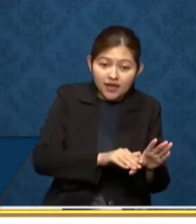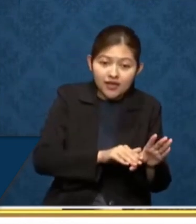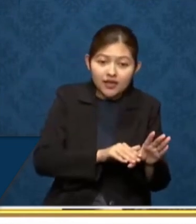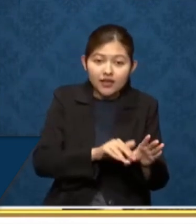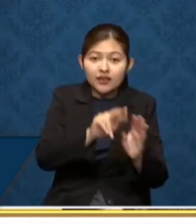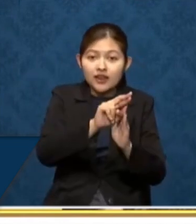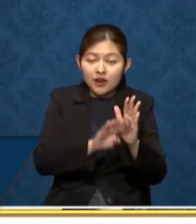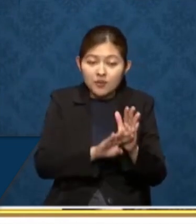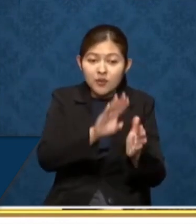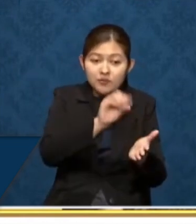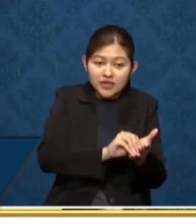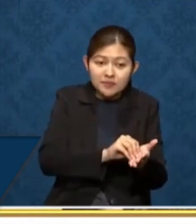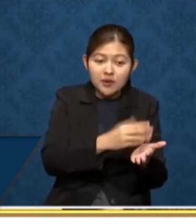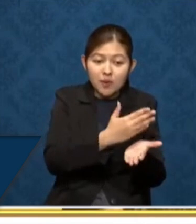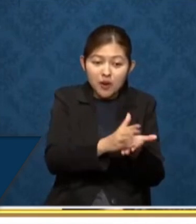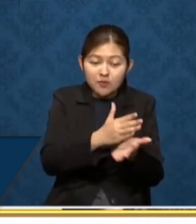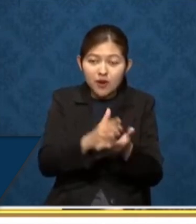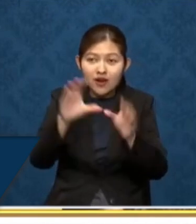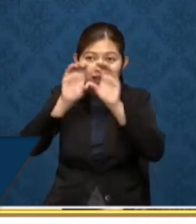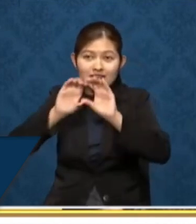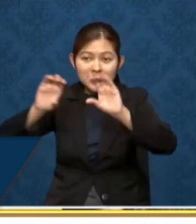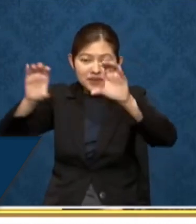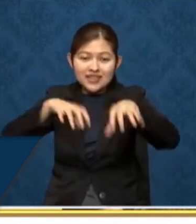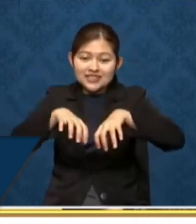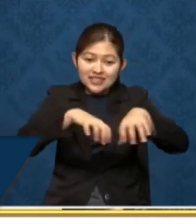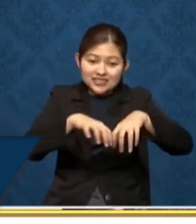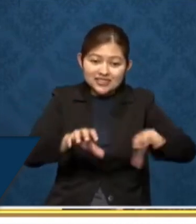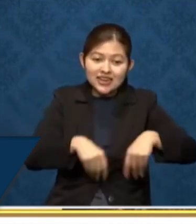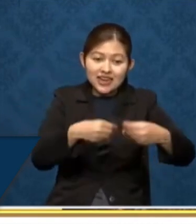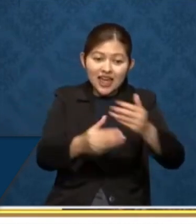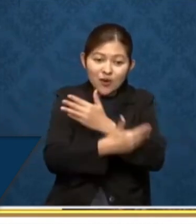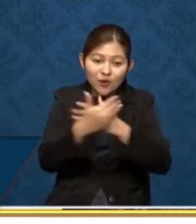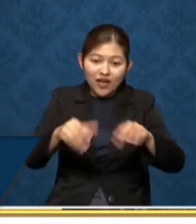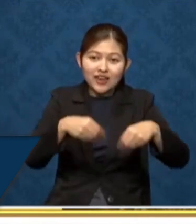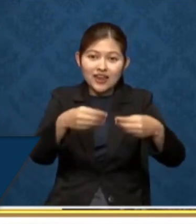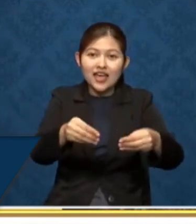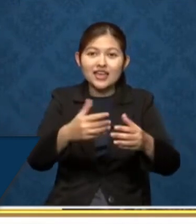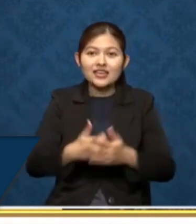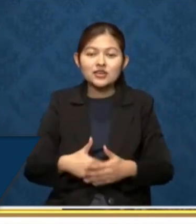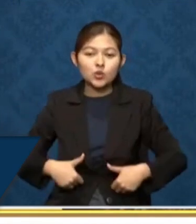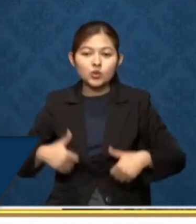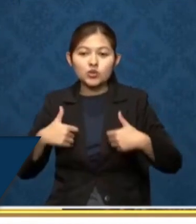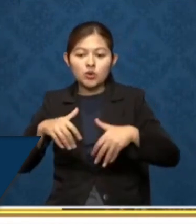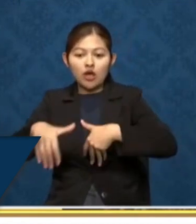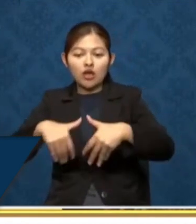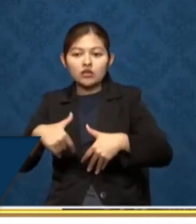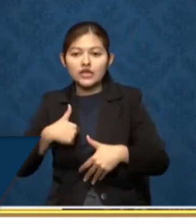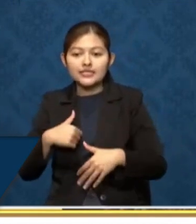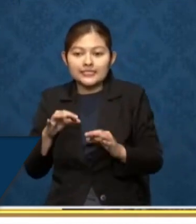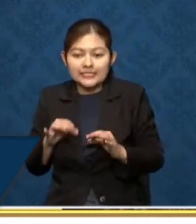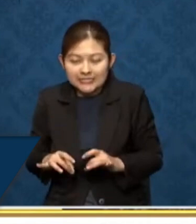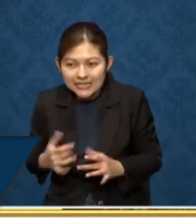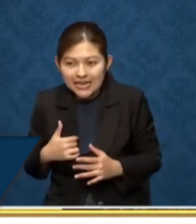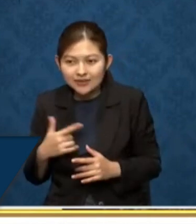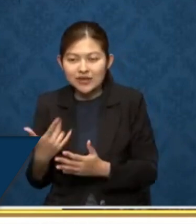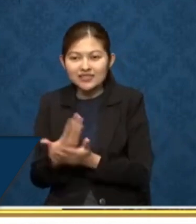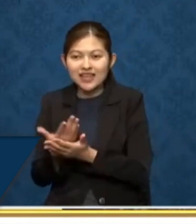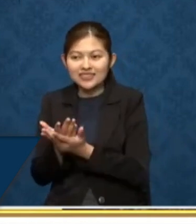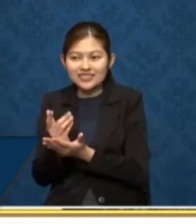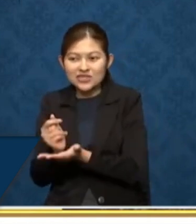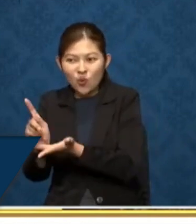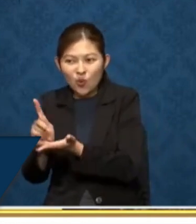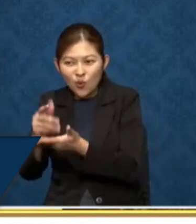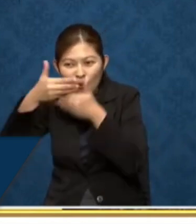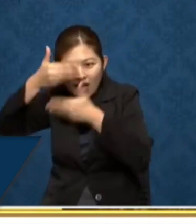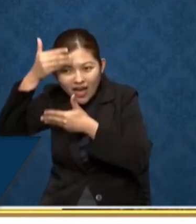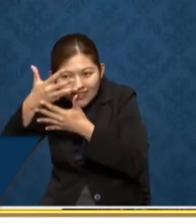ระบบแล้วมีภาครัฐที่จัดการได้ประชาชนไม่ต้องเอาชีวิตเข้าไปเสี่ยงค่ะดิฉันหวังเป็นอย่างยิ่งเลยนะคะในฐ